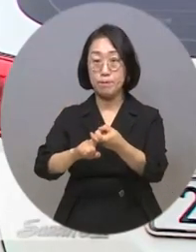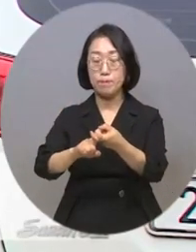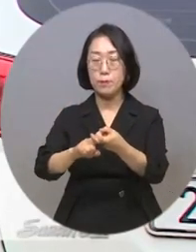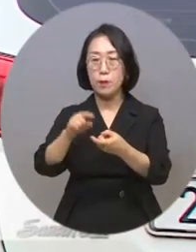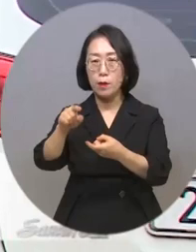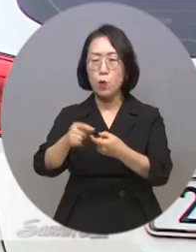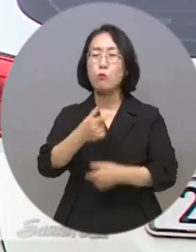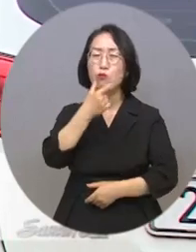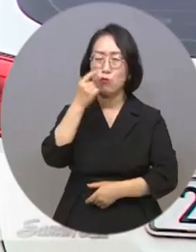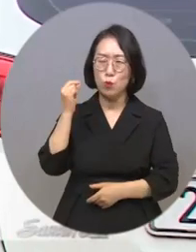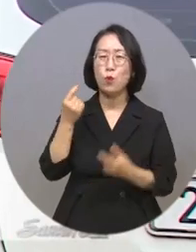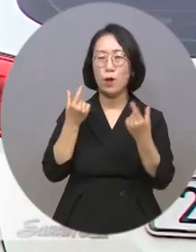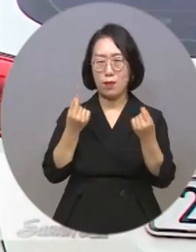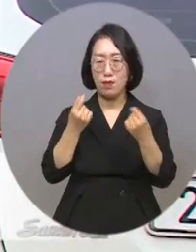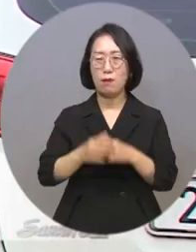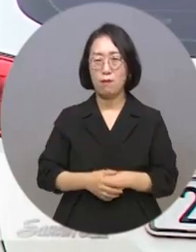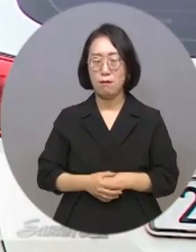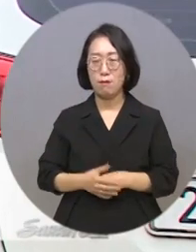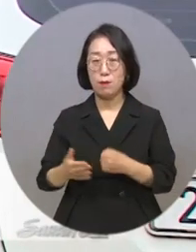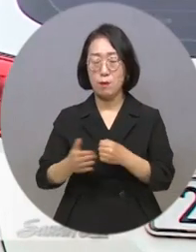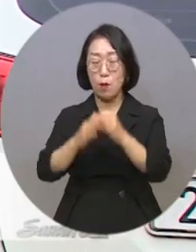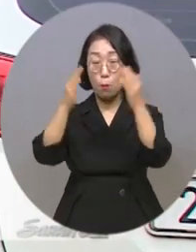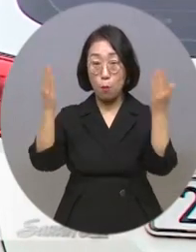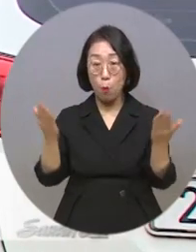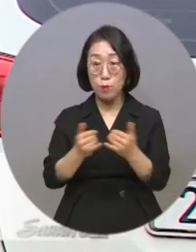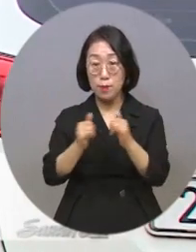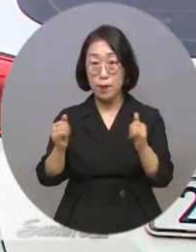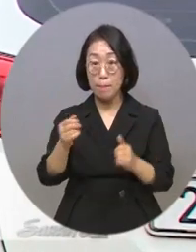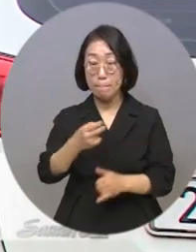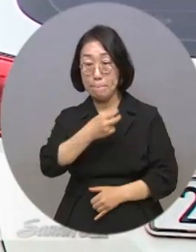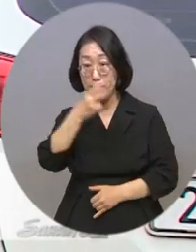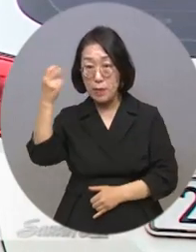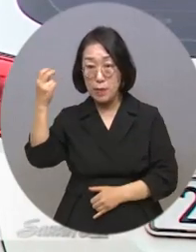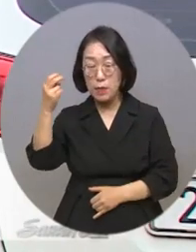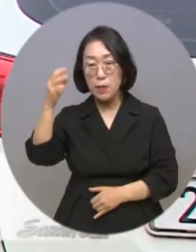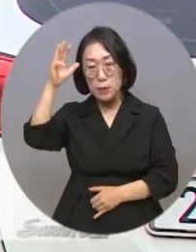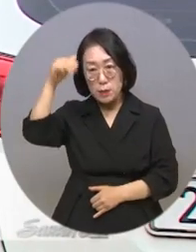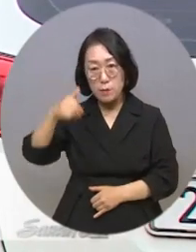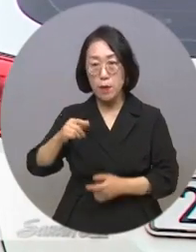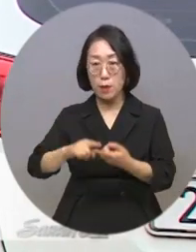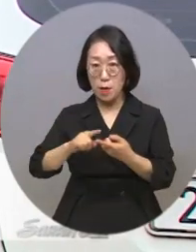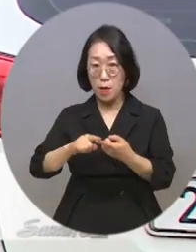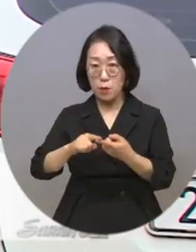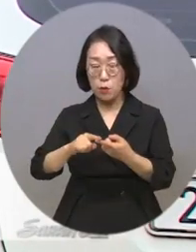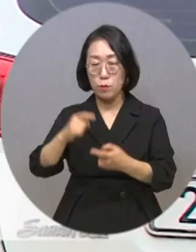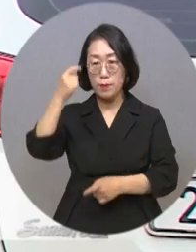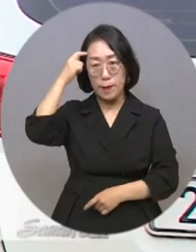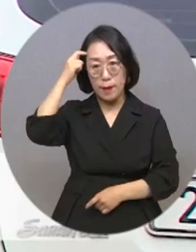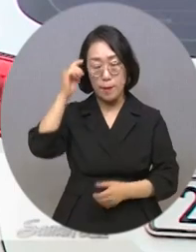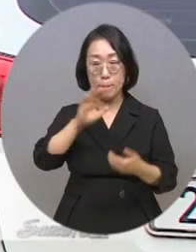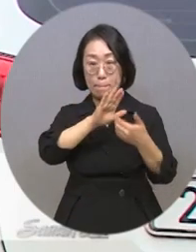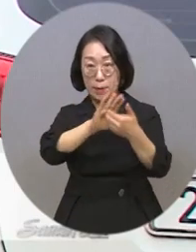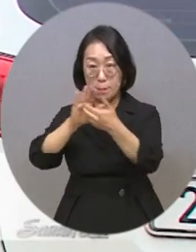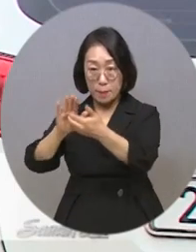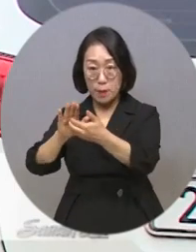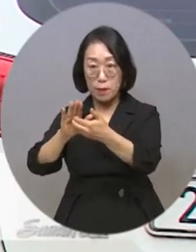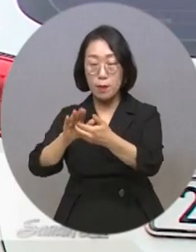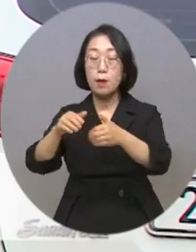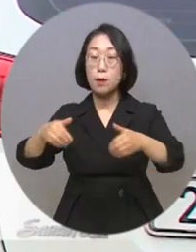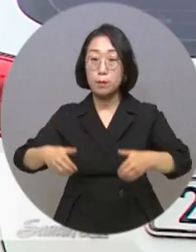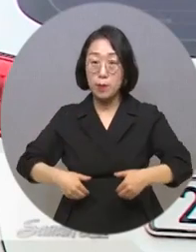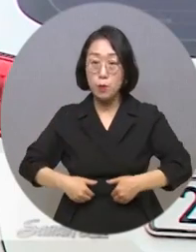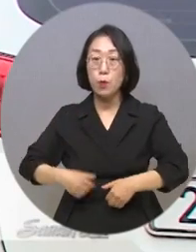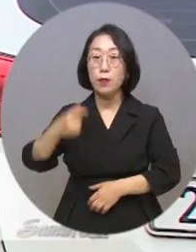것이 좀 부족한 것 같아요. 온 국민이, 온 가족이 치매에 대한 경각심과 또한 예방을 하는